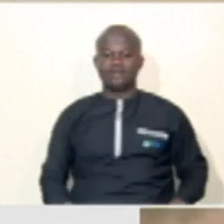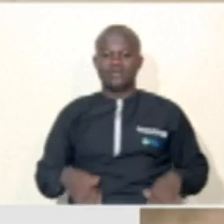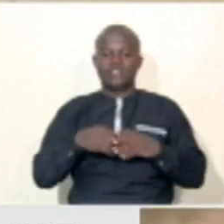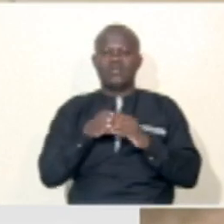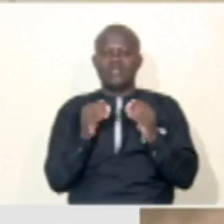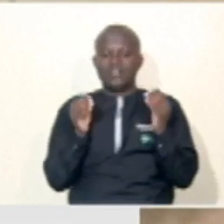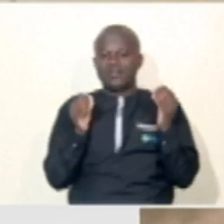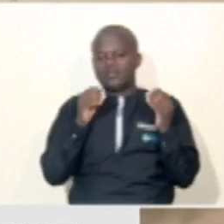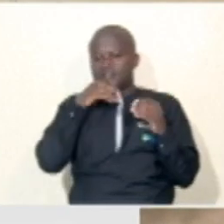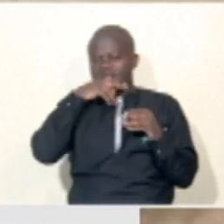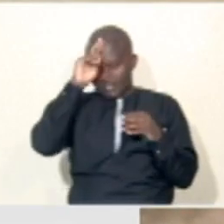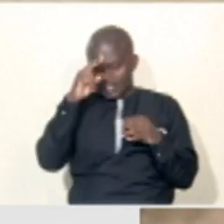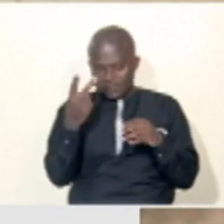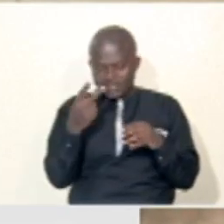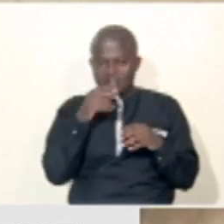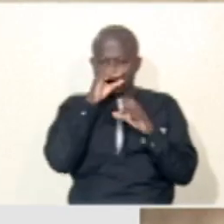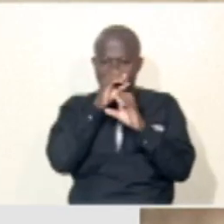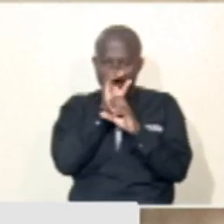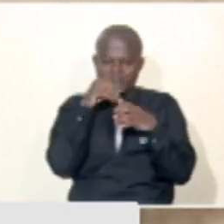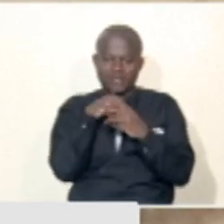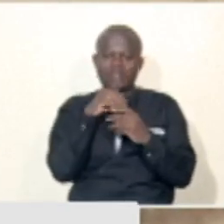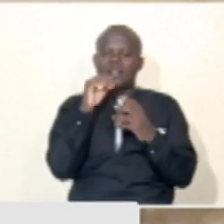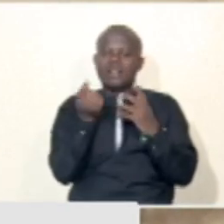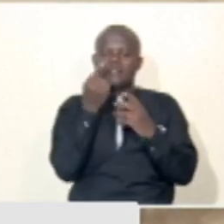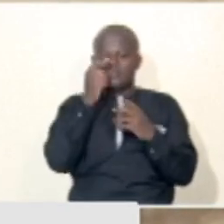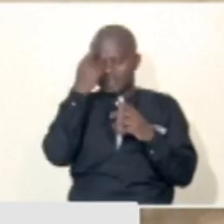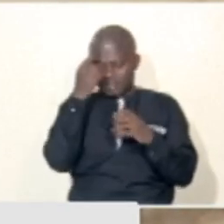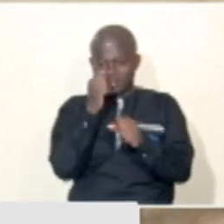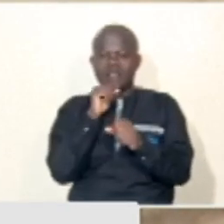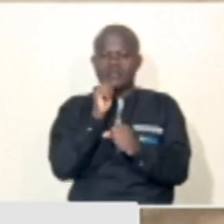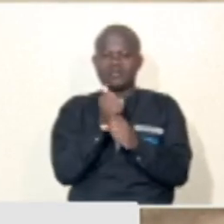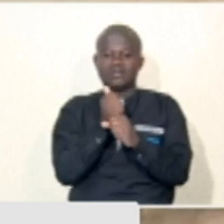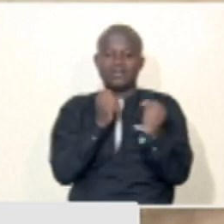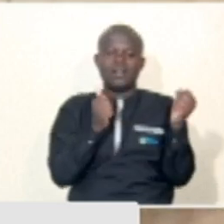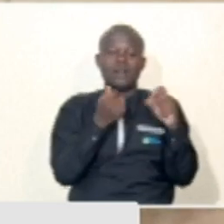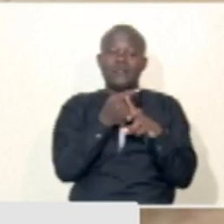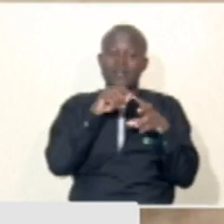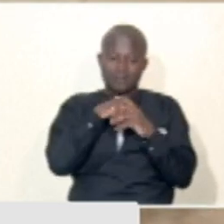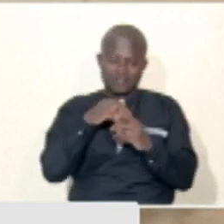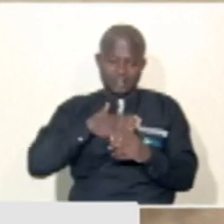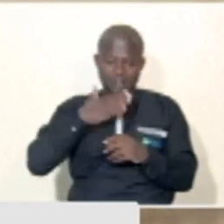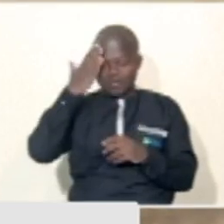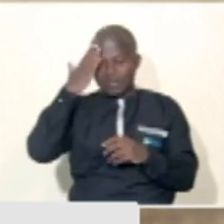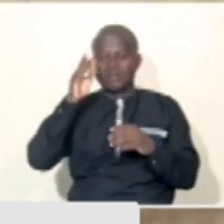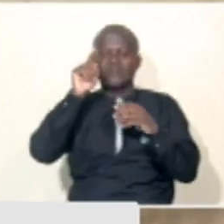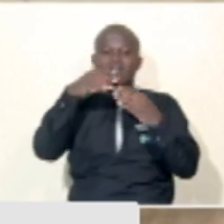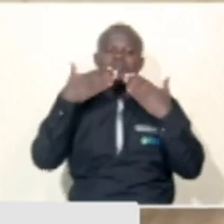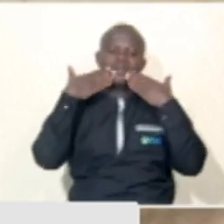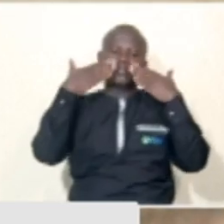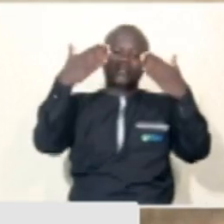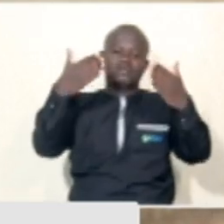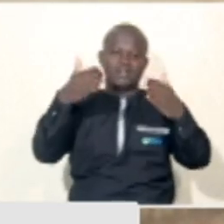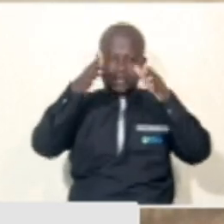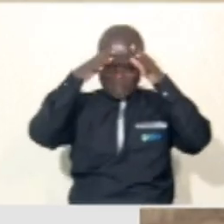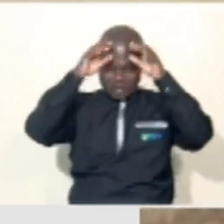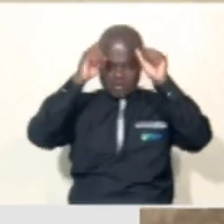ebyiri n'ingurube, ntacyo VIP itankoreye, mana leta y'ubumwe ntakitankoreye, aho yankuye ngiye uhazi. Mugende mu mushimire Perezida wa